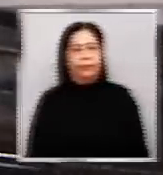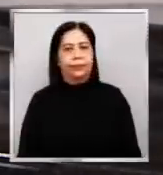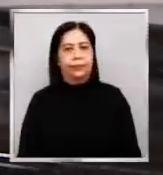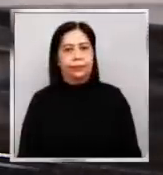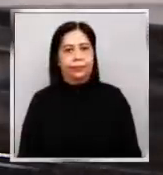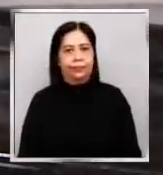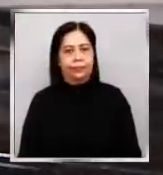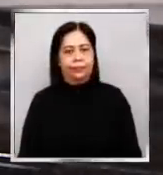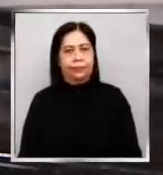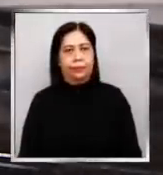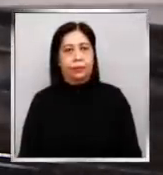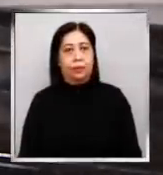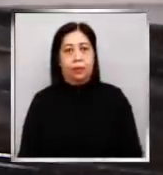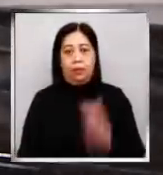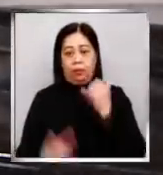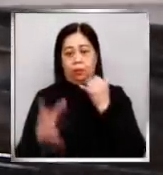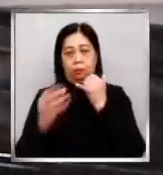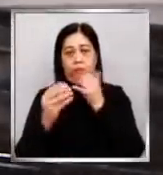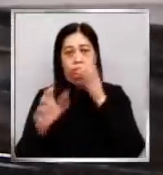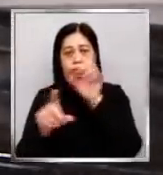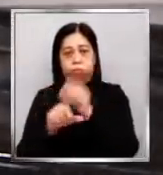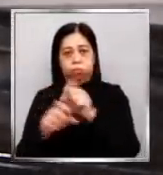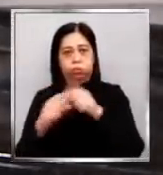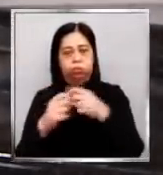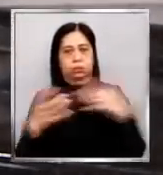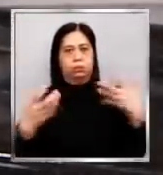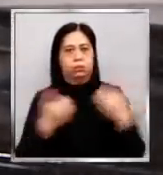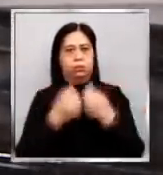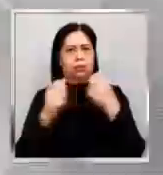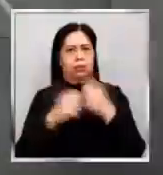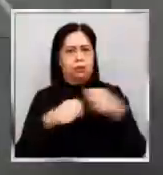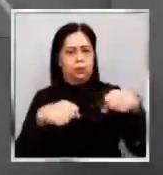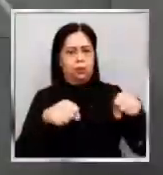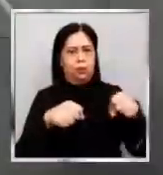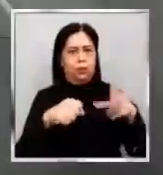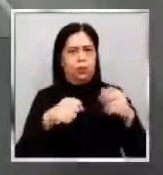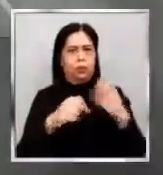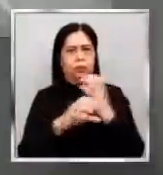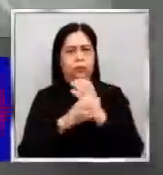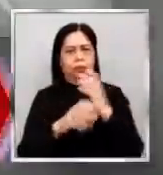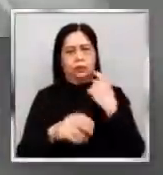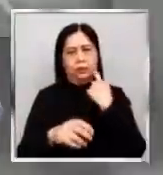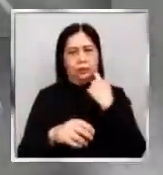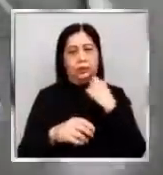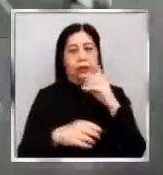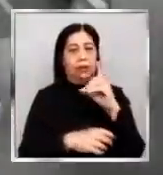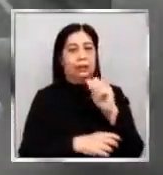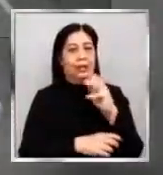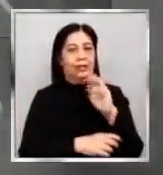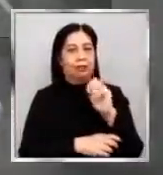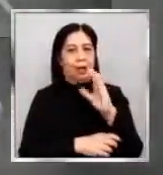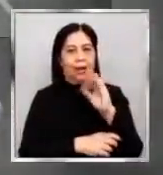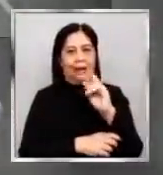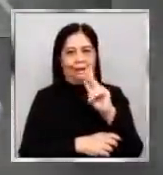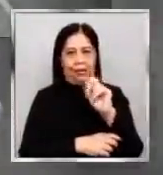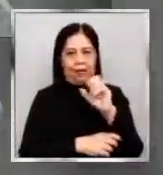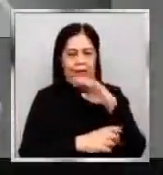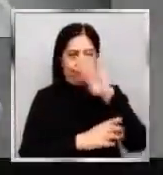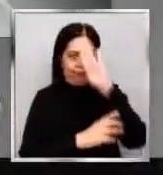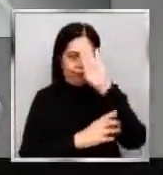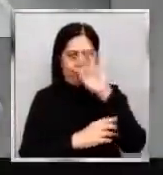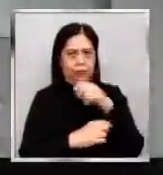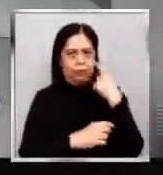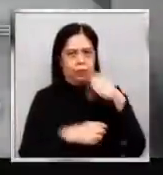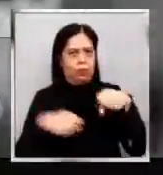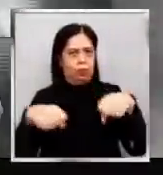Nahuli kamang salpukan ng kotse at motorsiklo sa Dasmariñas, Cavite. Sa CCTV, makikita ang umarangkada na ang motorsiklo